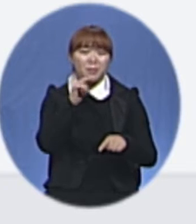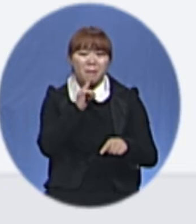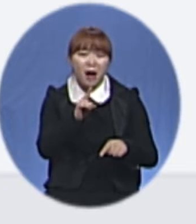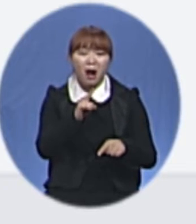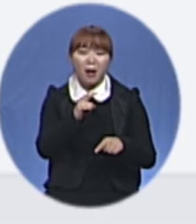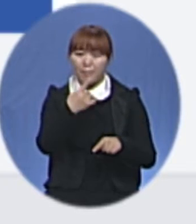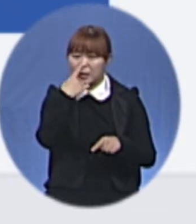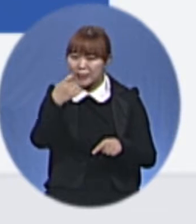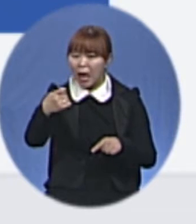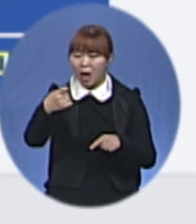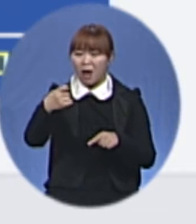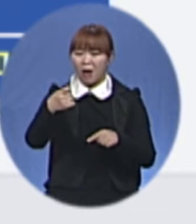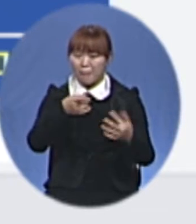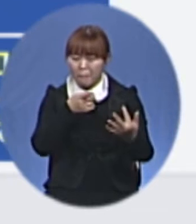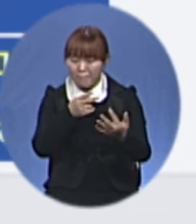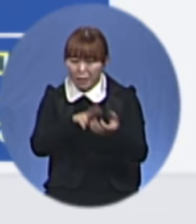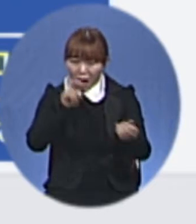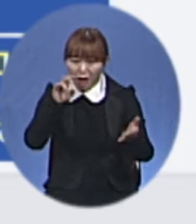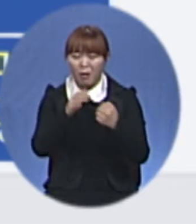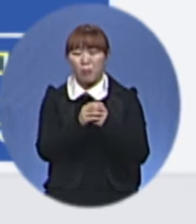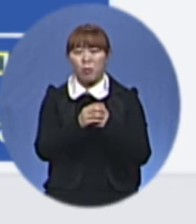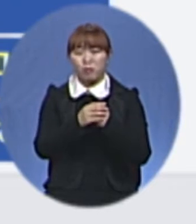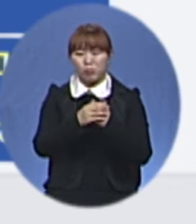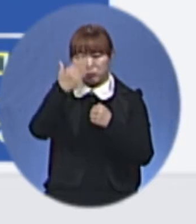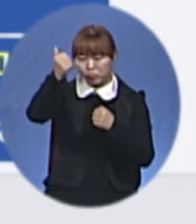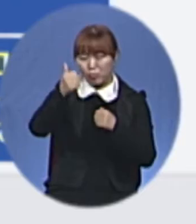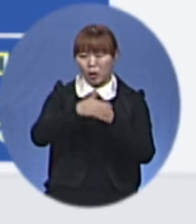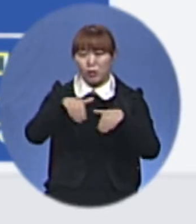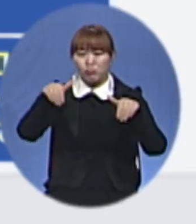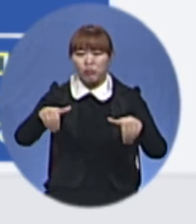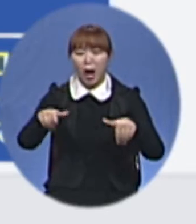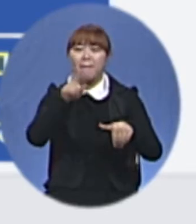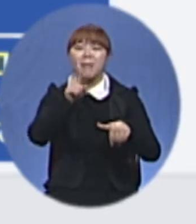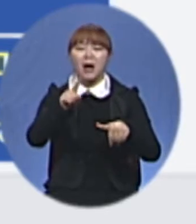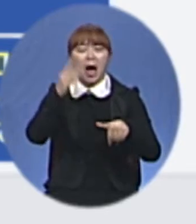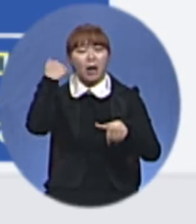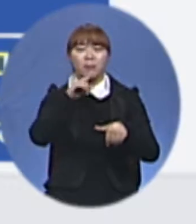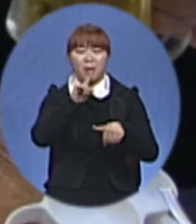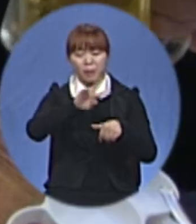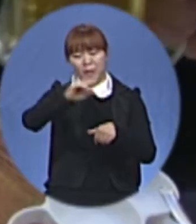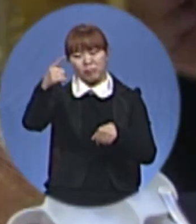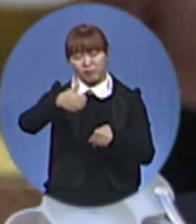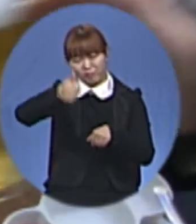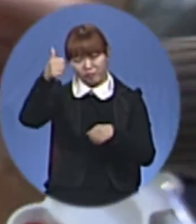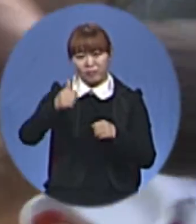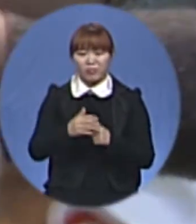거짓말이나 멋지다, 들통나다, 우두머리, 부하 등으로 고쳐 쓰는 것이 맞습니다.